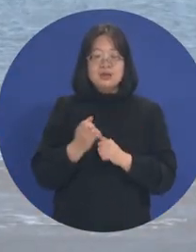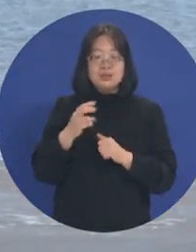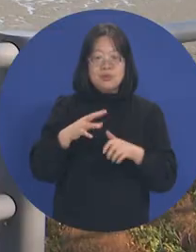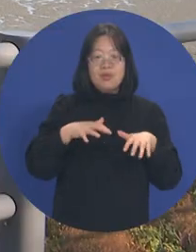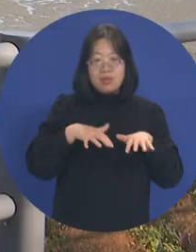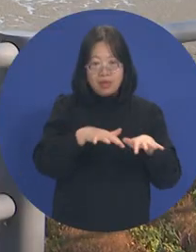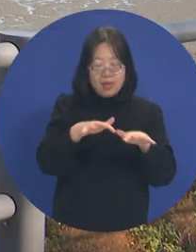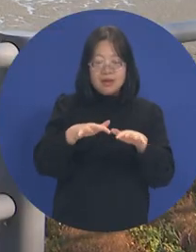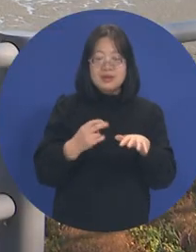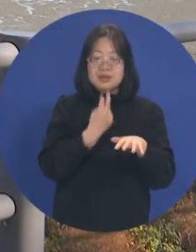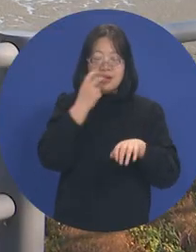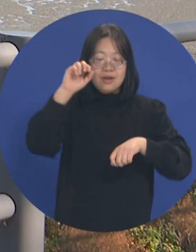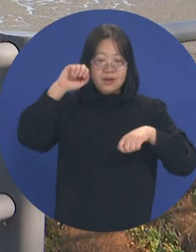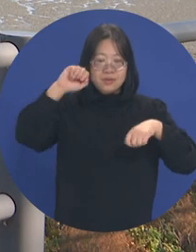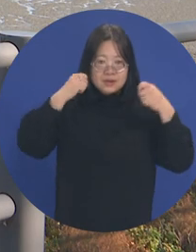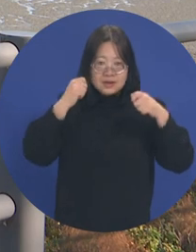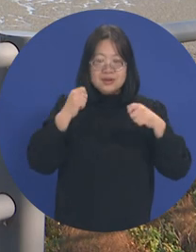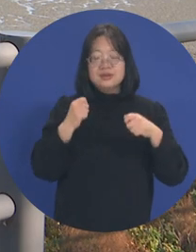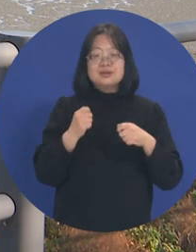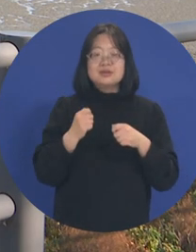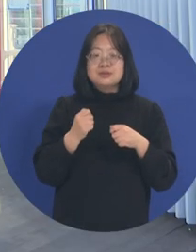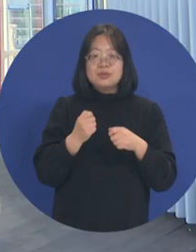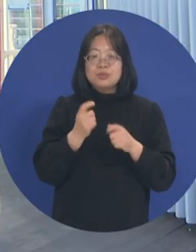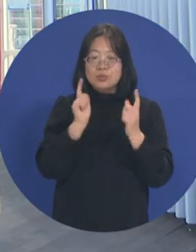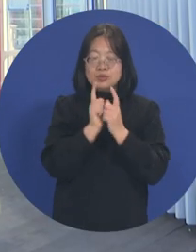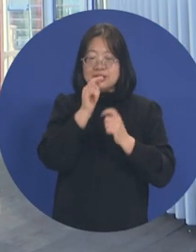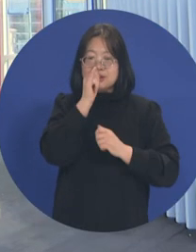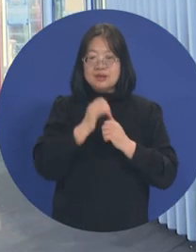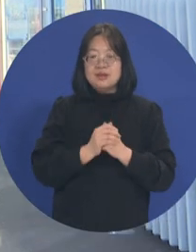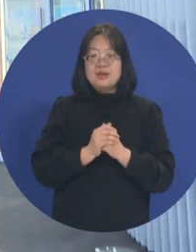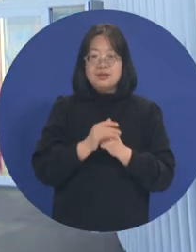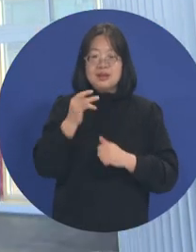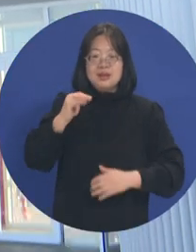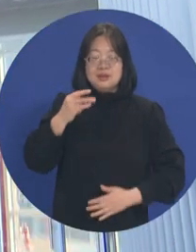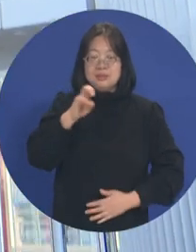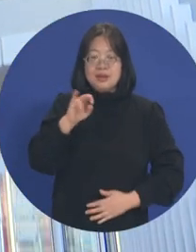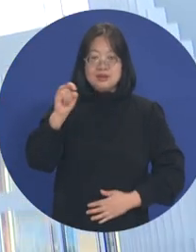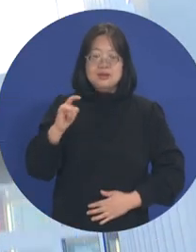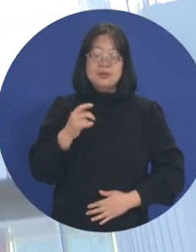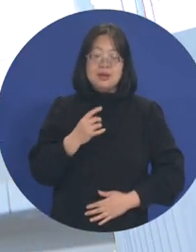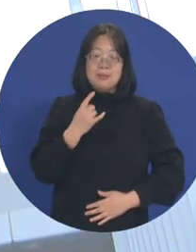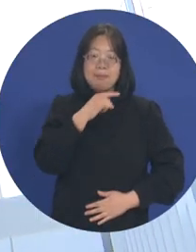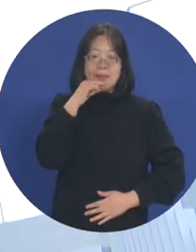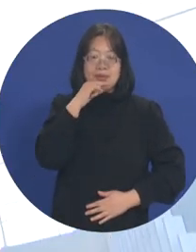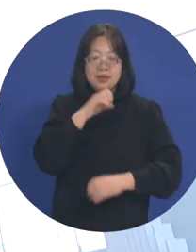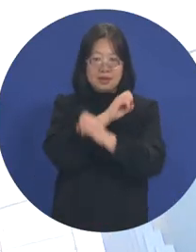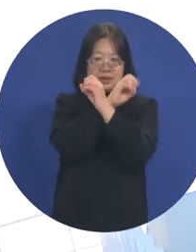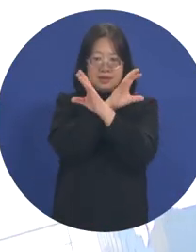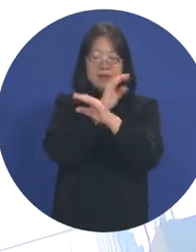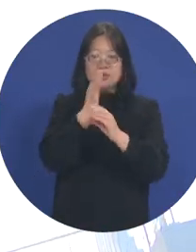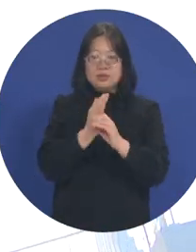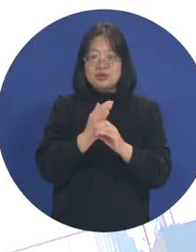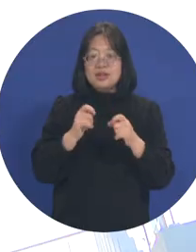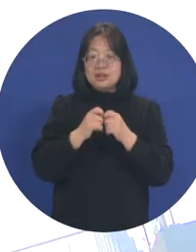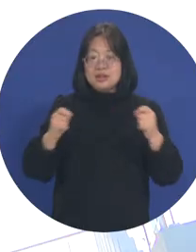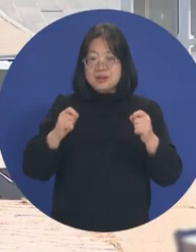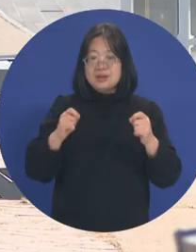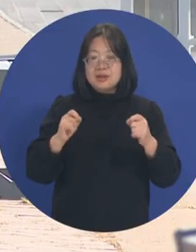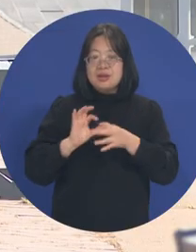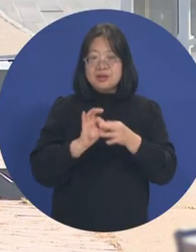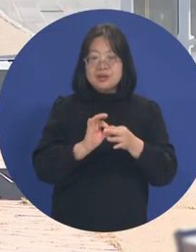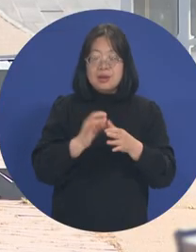움직이는 바다 생물들을 보는 재미가 쏠쏠한 명소입니다. 특히 랜드마크인 빨간 등대를 중심으로 길게 이어진 바다